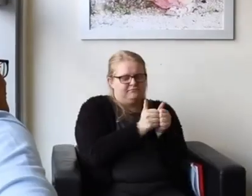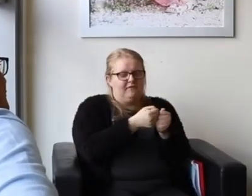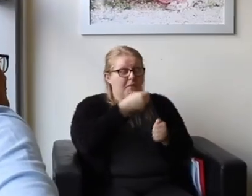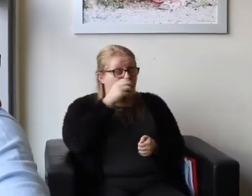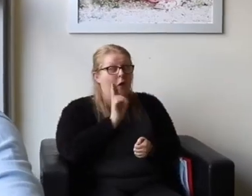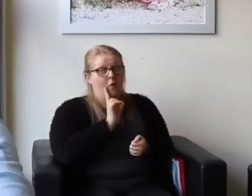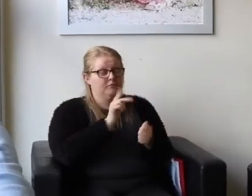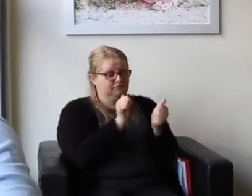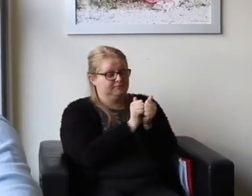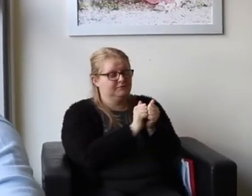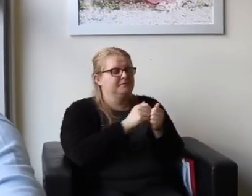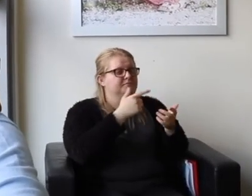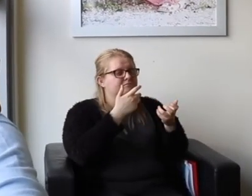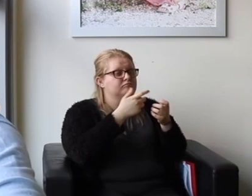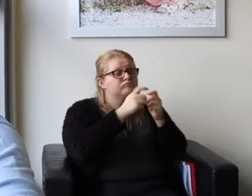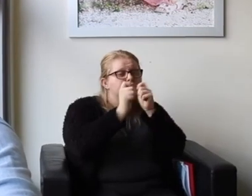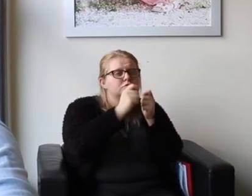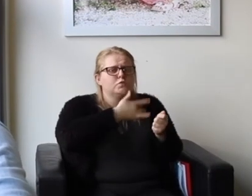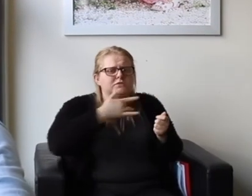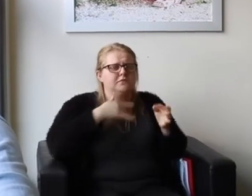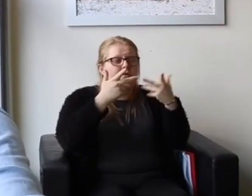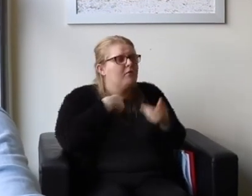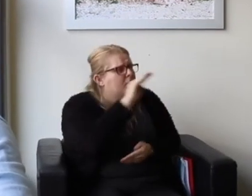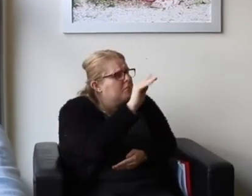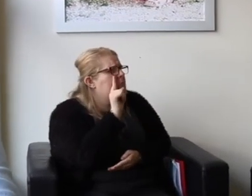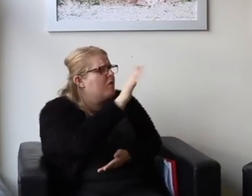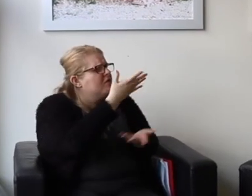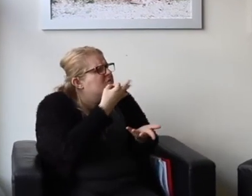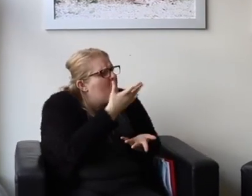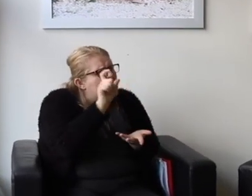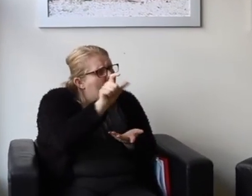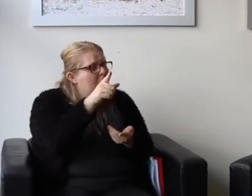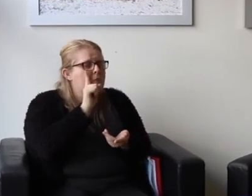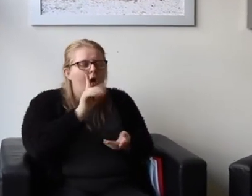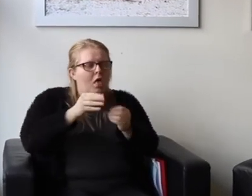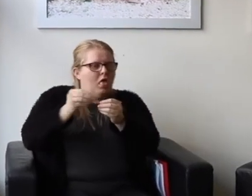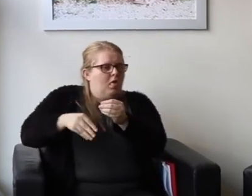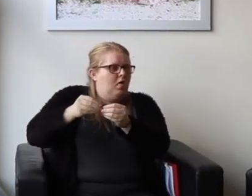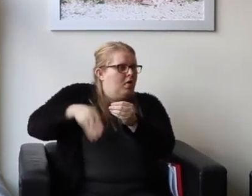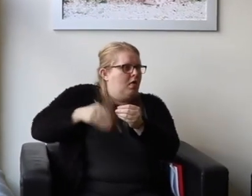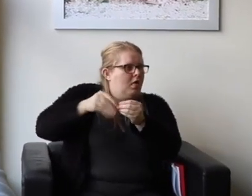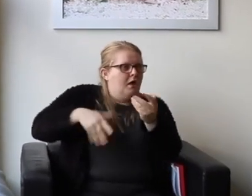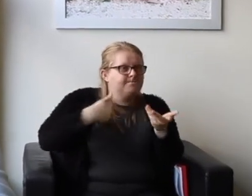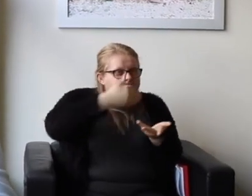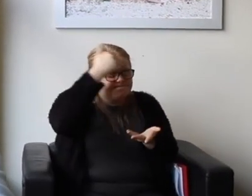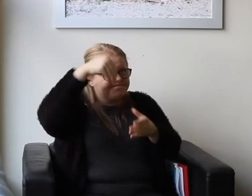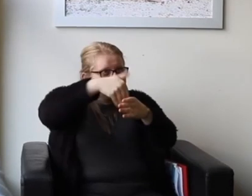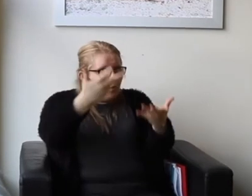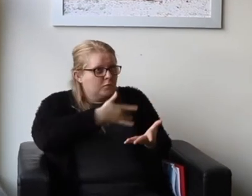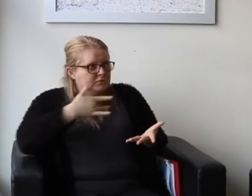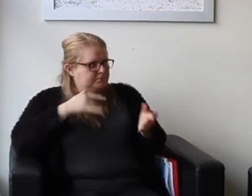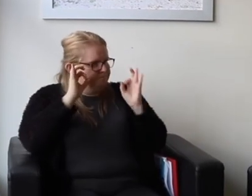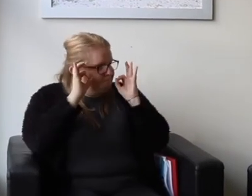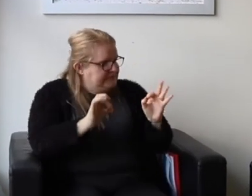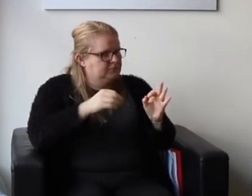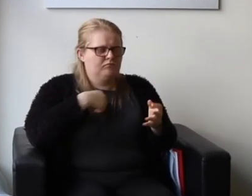Donc, avant, voilà, j'étais avec mes parents. Donc, ils discutaient de ma santé. Et je disais, bah, maman, c'est quoi ce mot-là? C'est quoi? Et puis, bah, voilà,